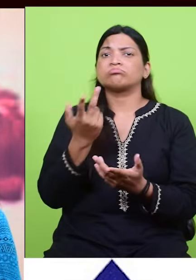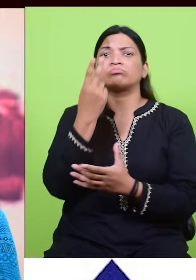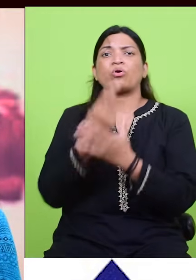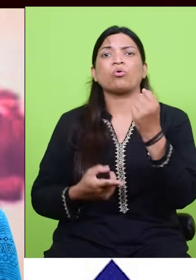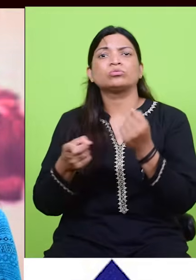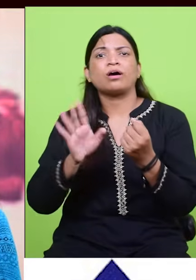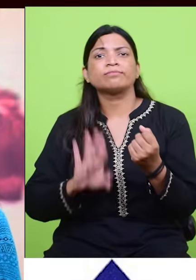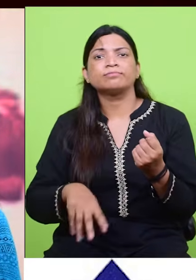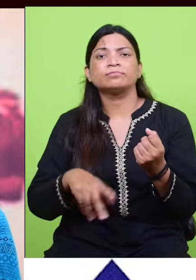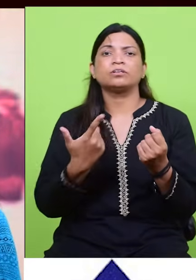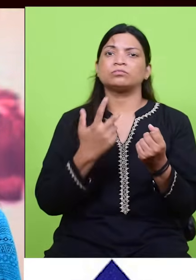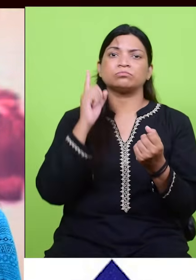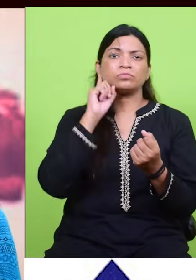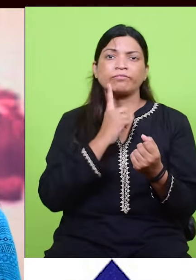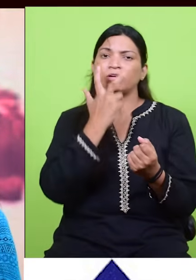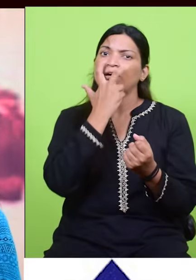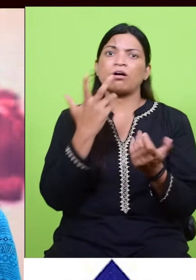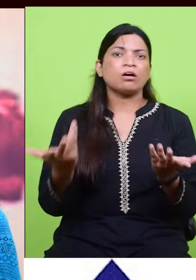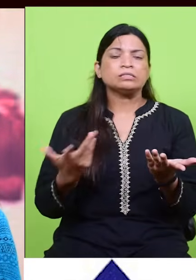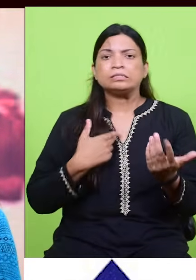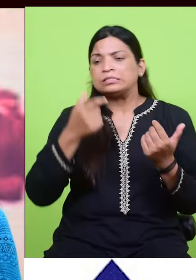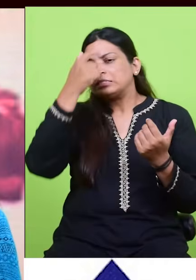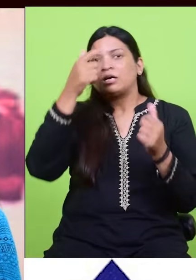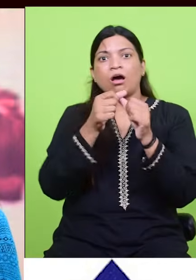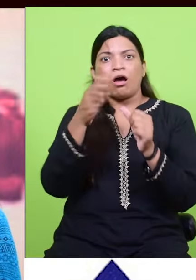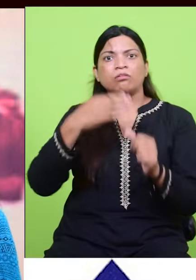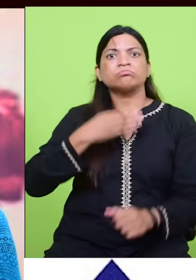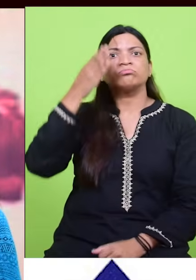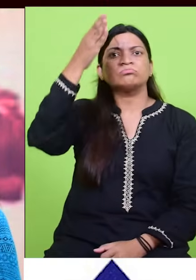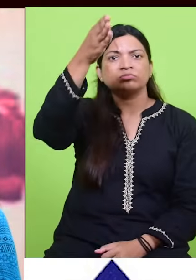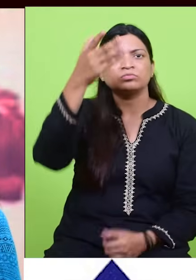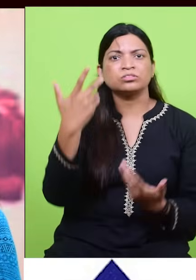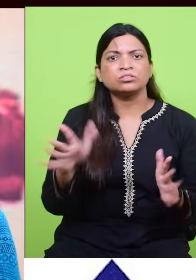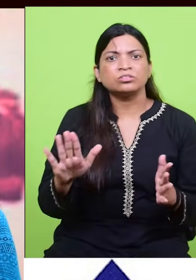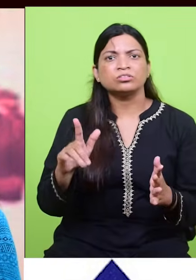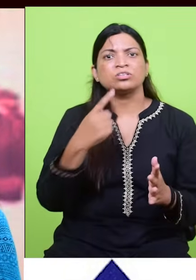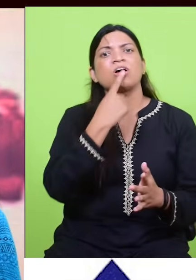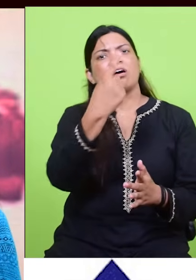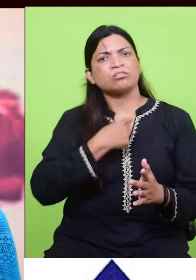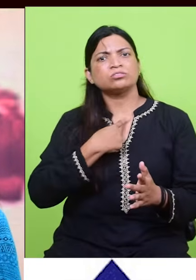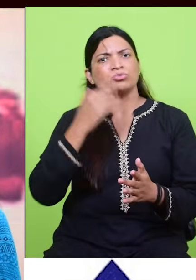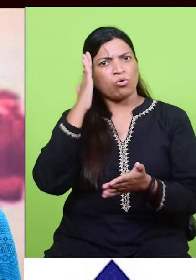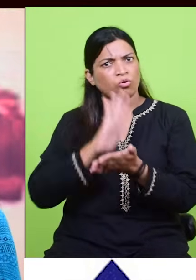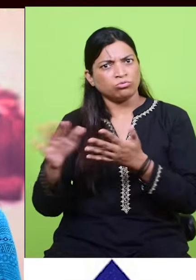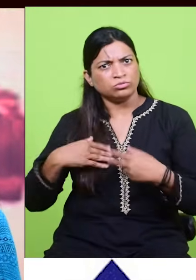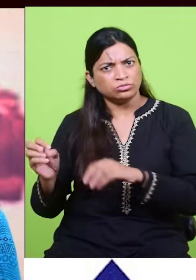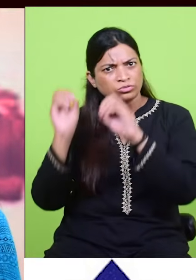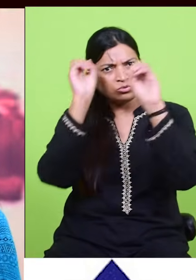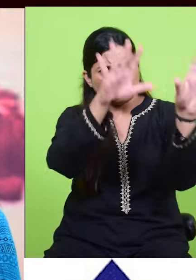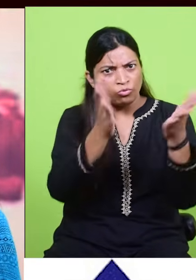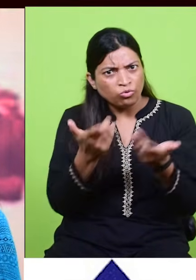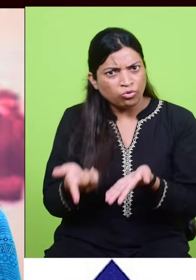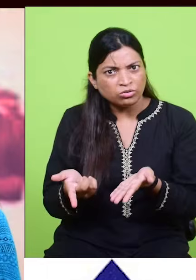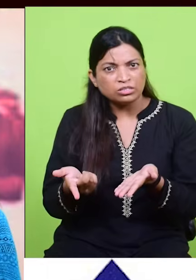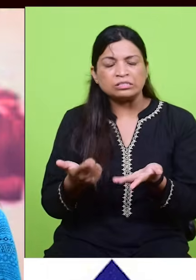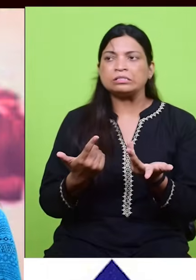अहमदाबाद भी कोशिश करी थी, वहाँ भी उन्होंने मना कर दिया था। फिर उसके बाद क्या कर, अहमदाबाद में एक बार सोचा था, तो बोले कि आप हॉस्टल में